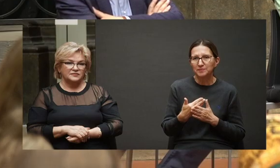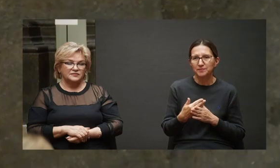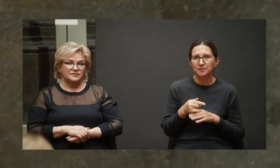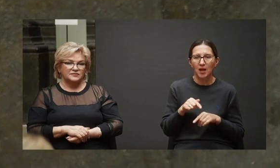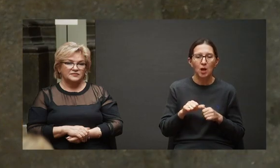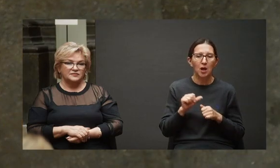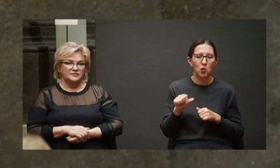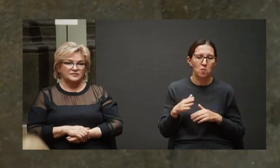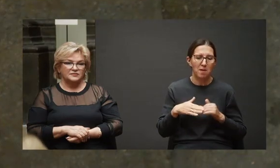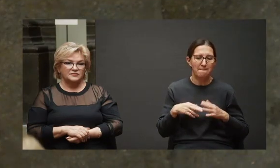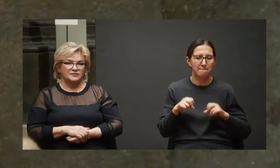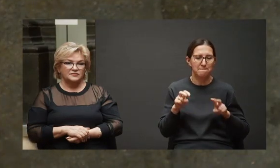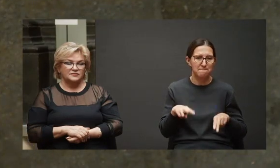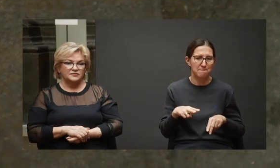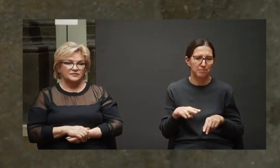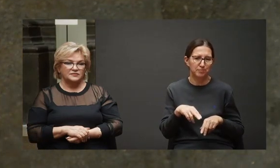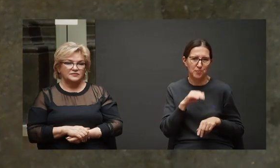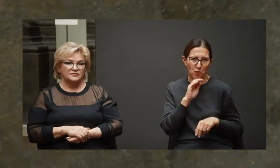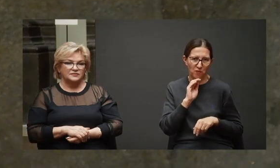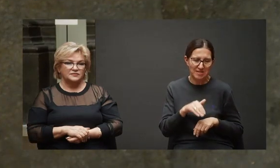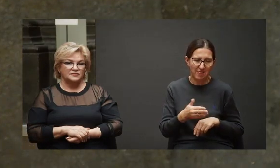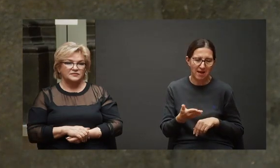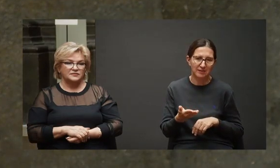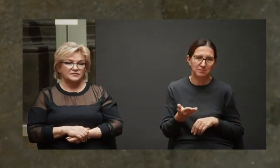кроме профессионализма, который